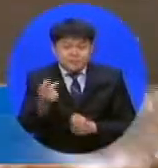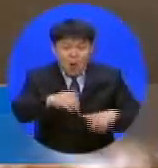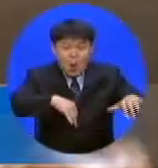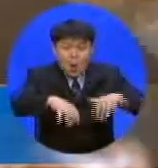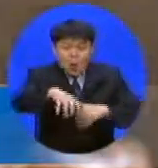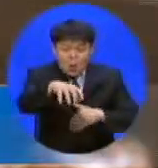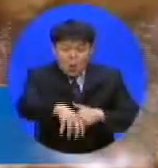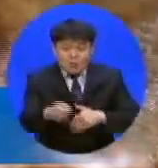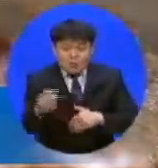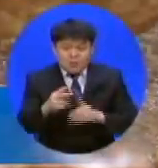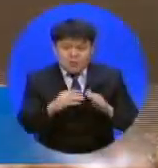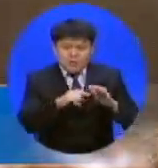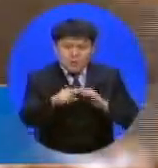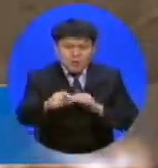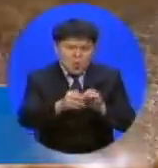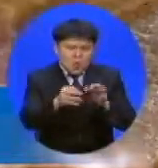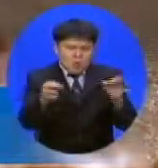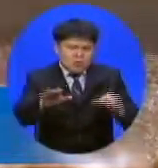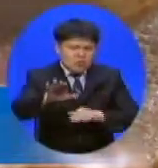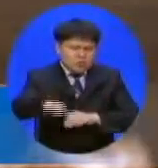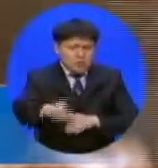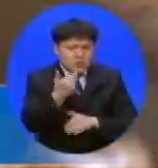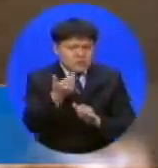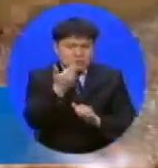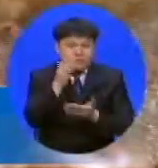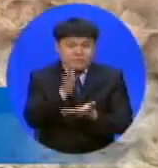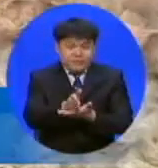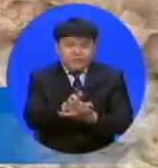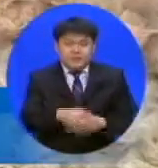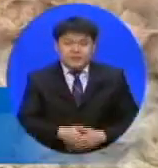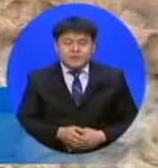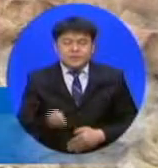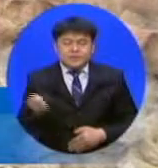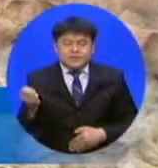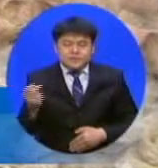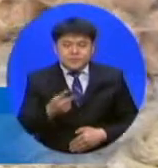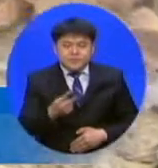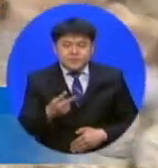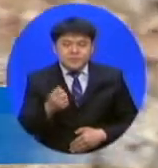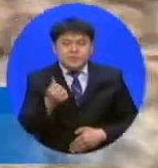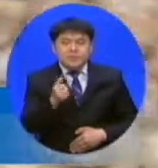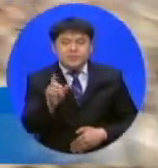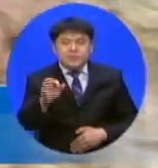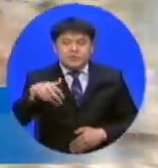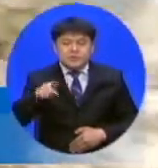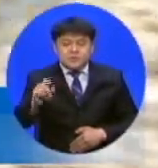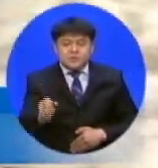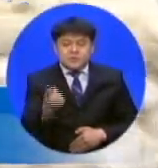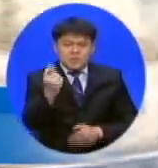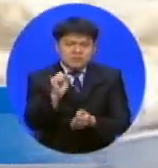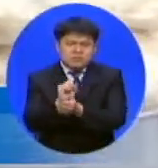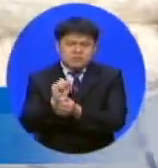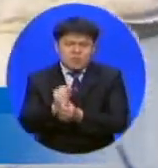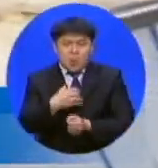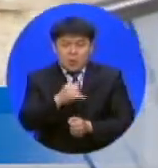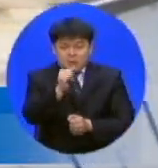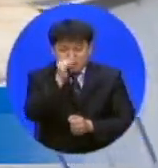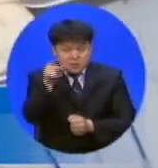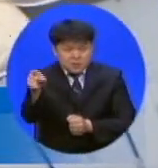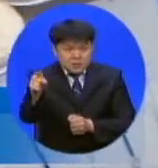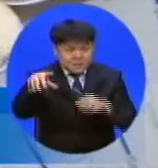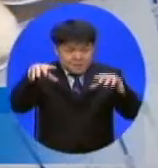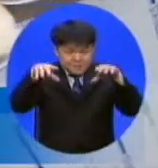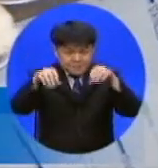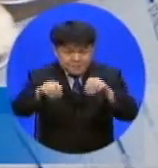길거리 음식이나 야외에 오래 노출된 것은 피하는 게 좋습니다. 또한 황사 등으로 인해서 오염될지 모르는 야외에서